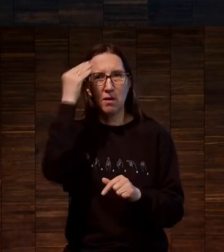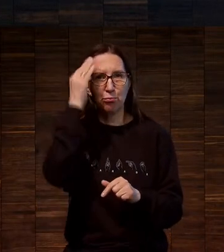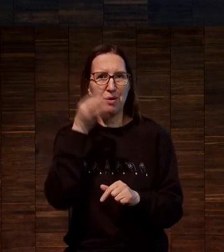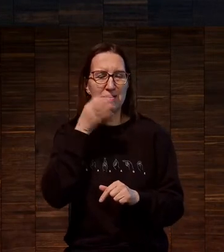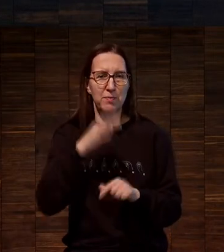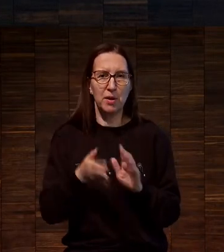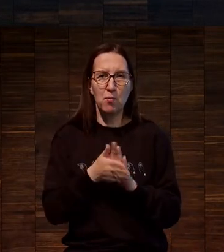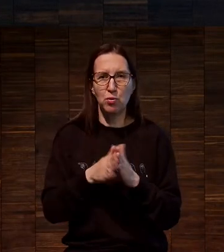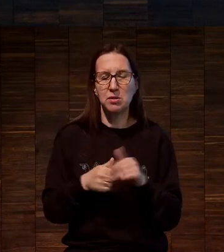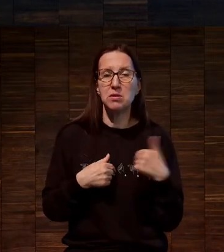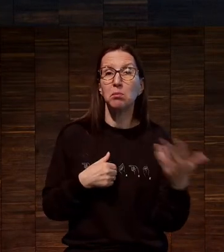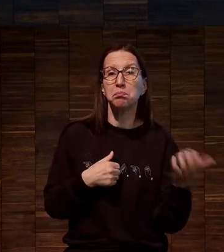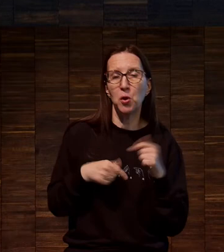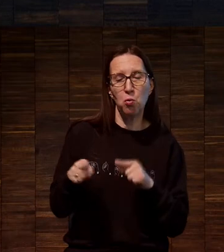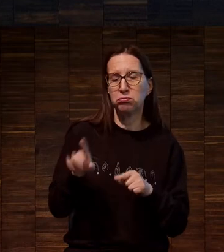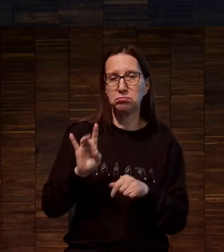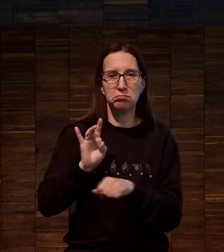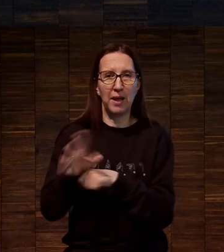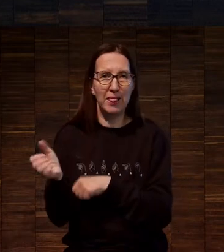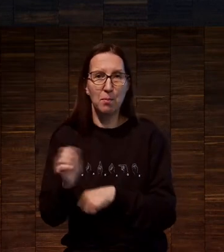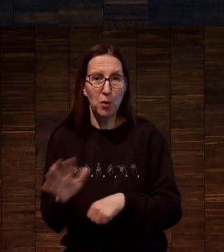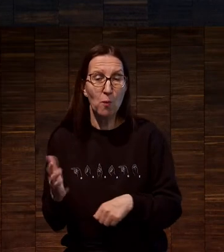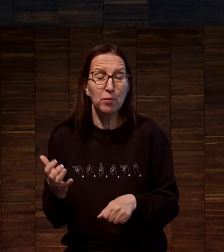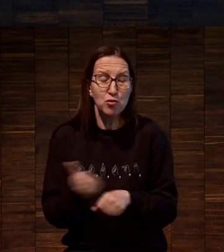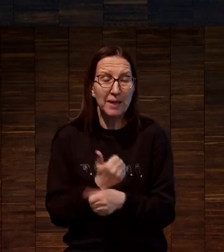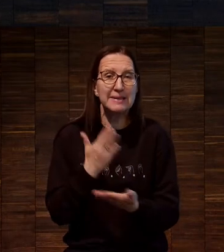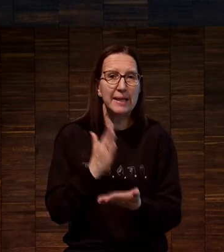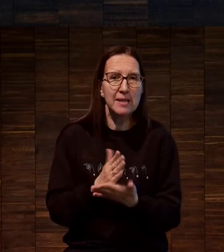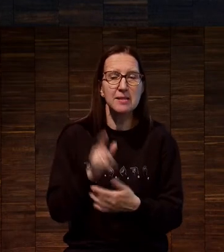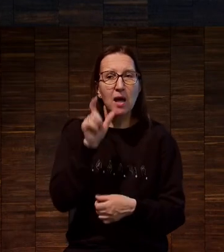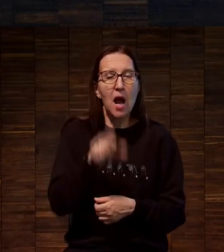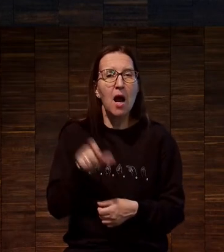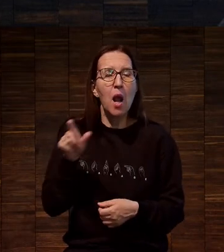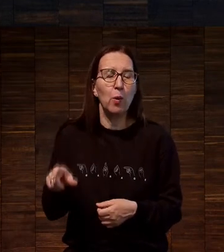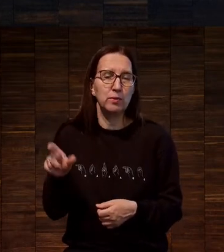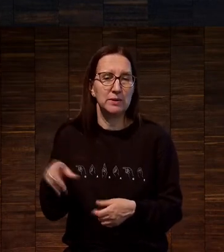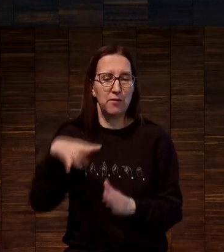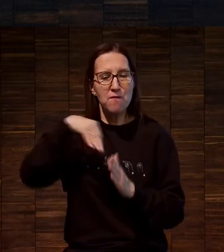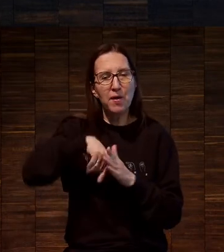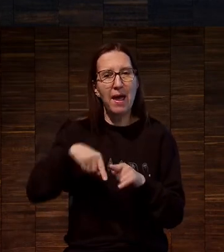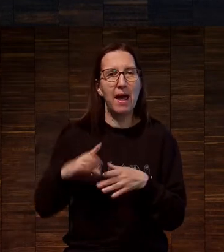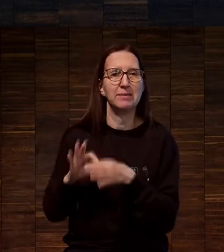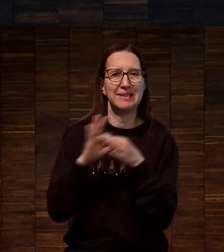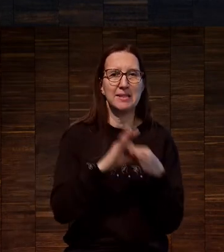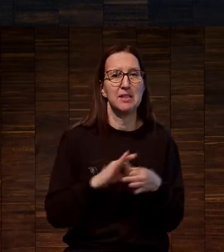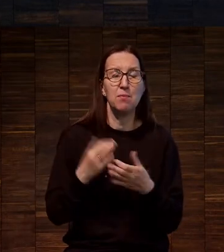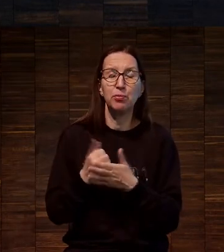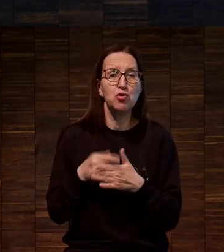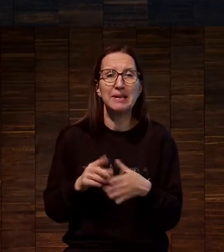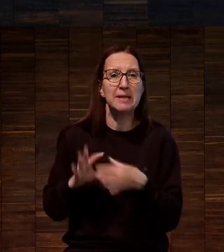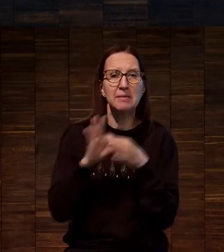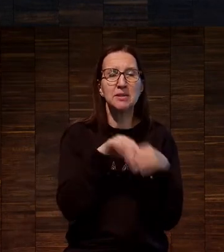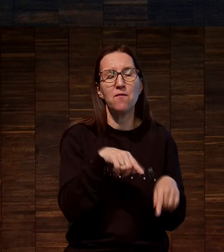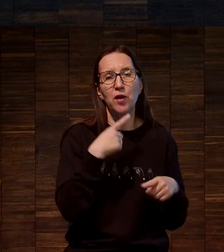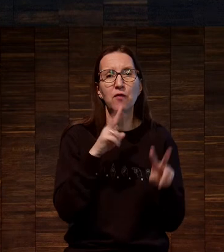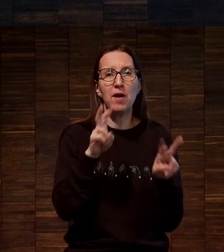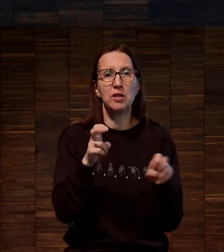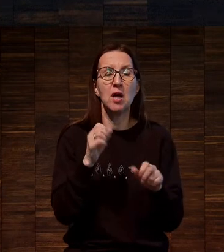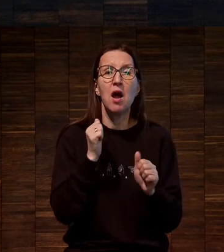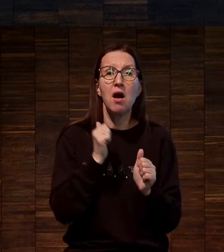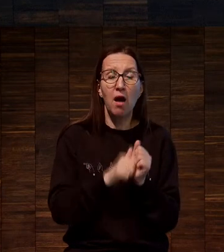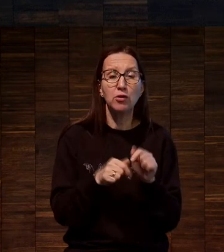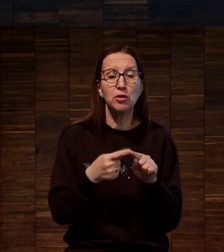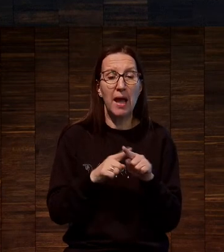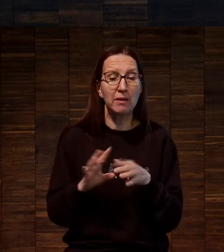да. Да, то есть поэтому есть лица. То есть системы как таково... Из чего состоит система? Вот вы обозначили. Вот за каждым